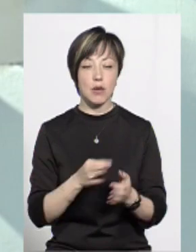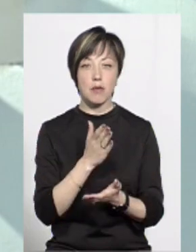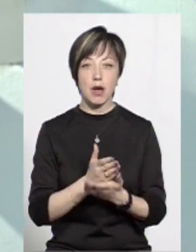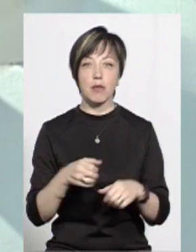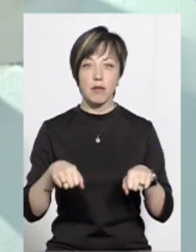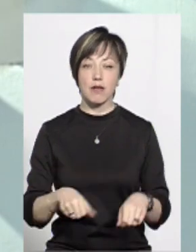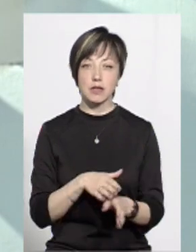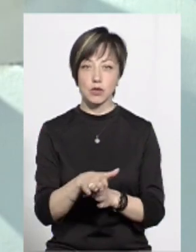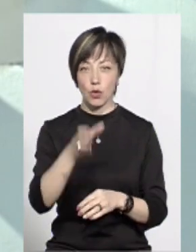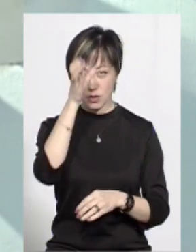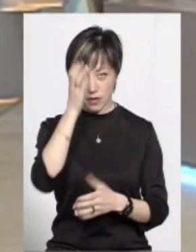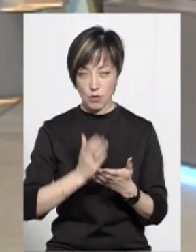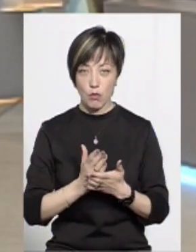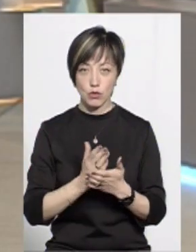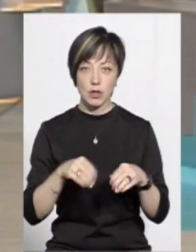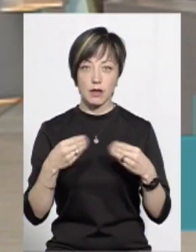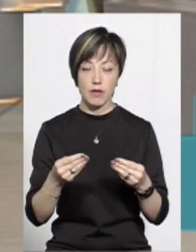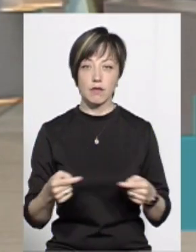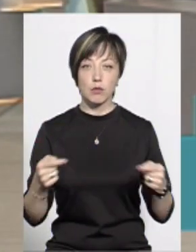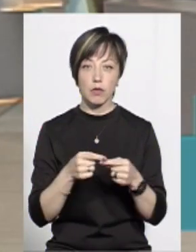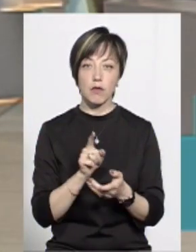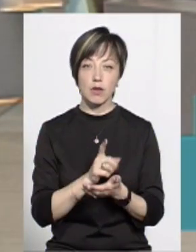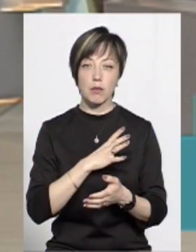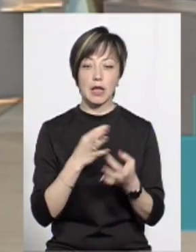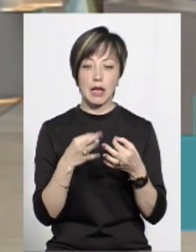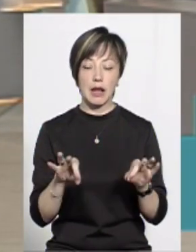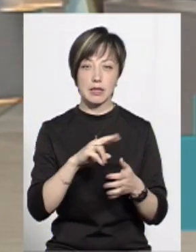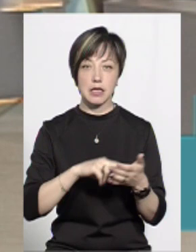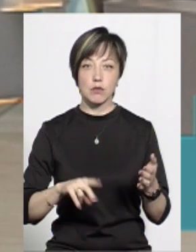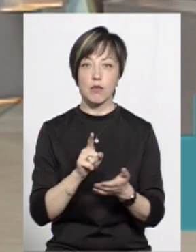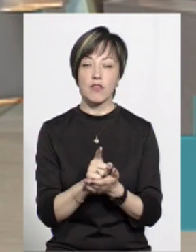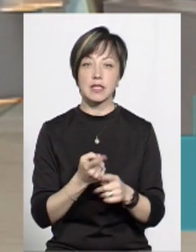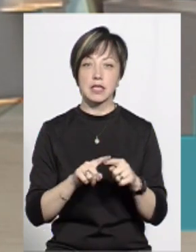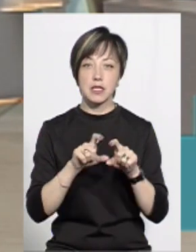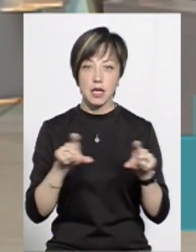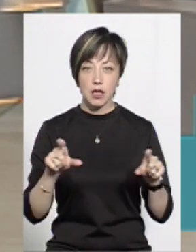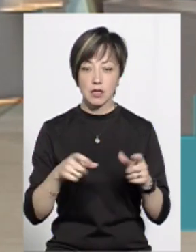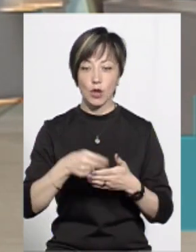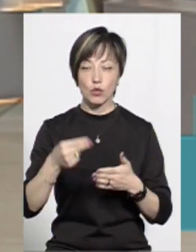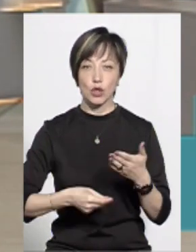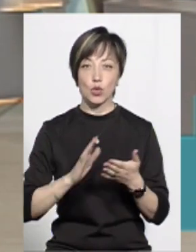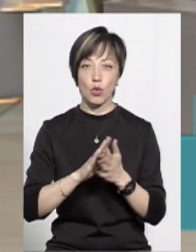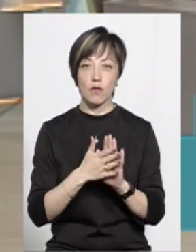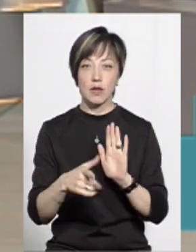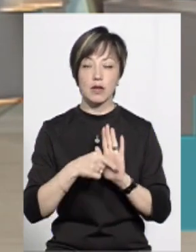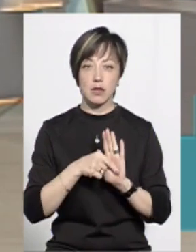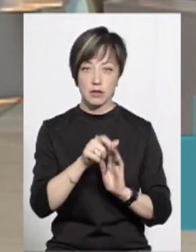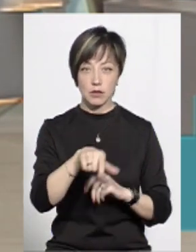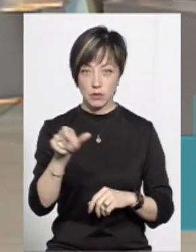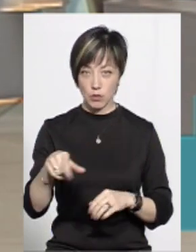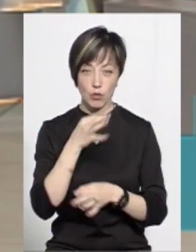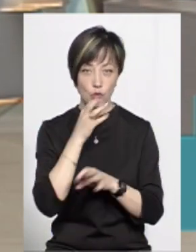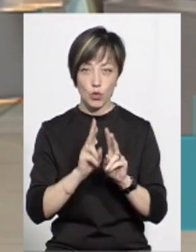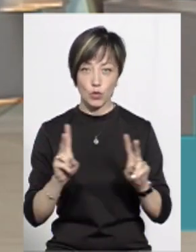має право здійснювати освітні послуги надавати, відповідно він повинен мати ліцензію, він повинен цей заклад заключити договір з фізичною особою,